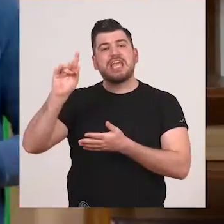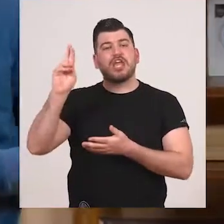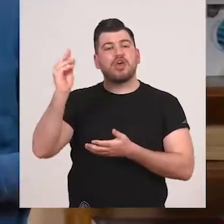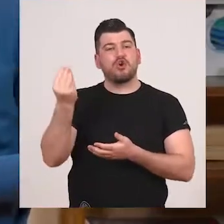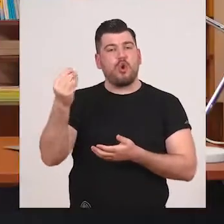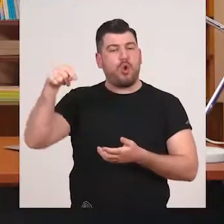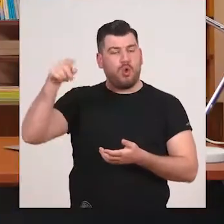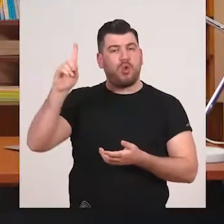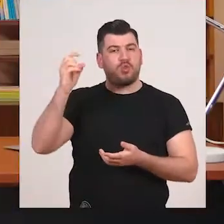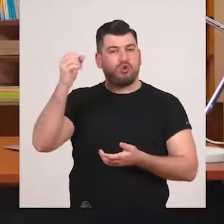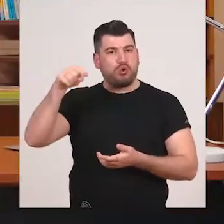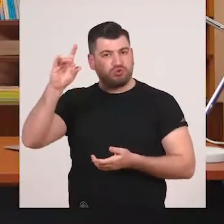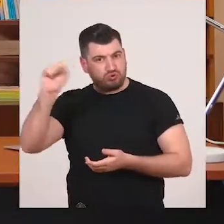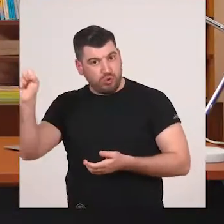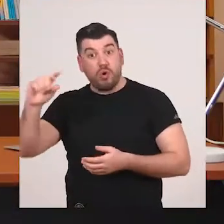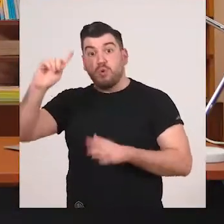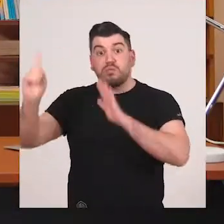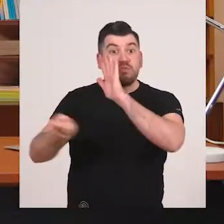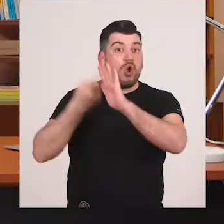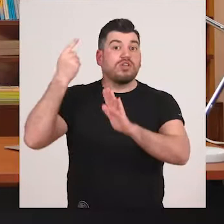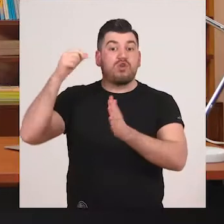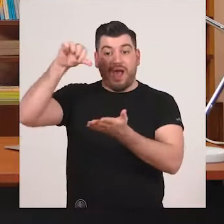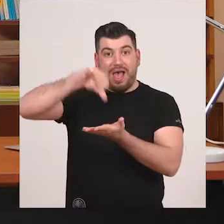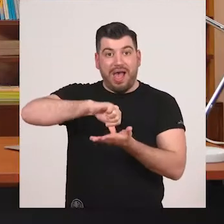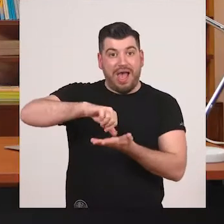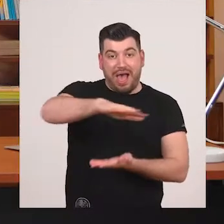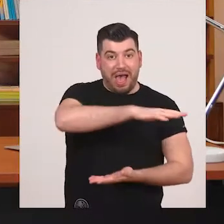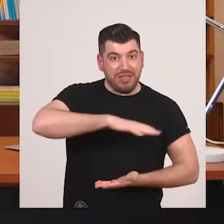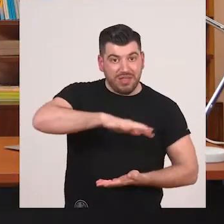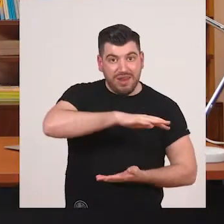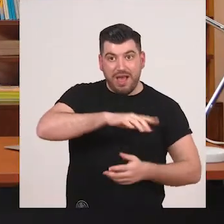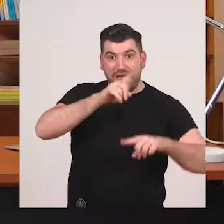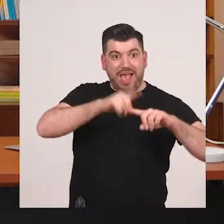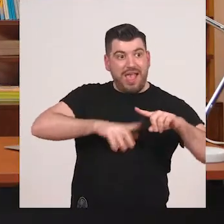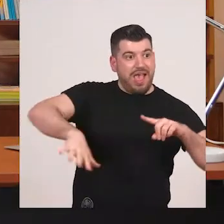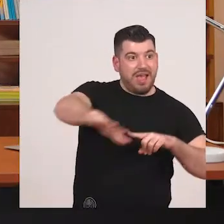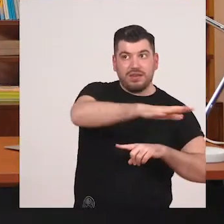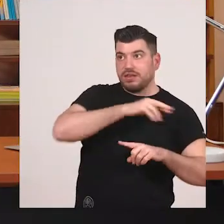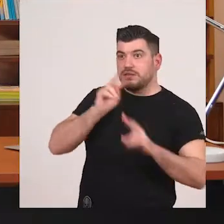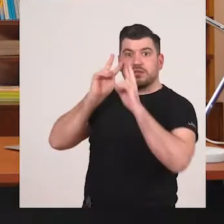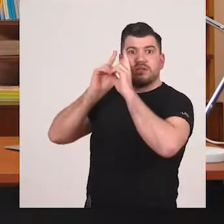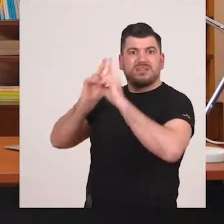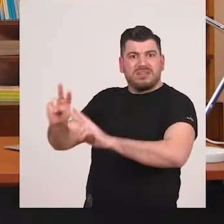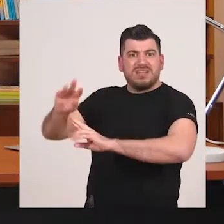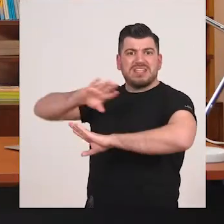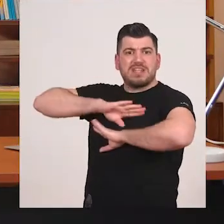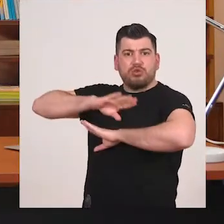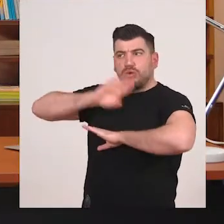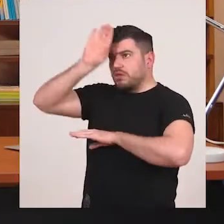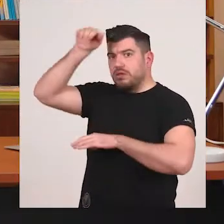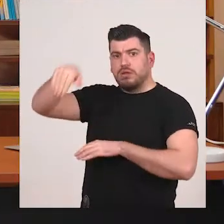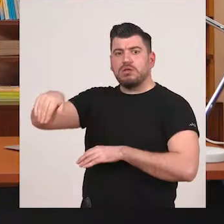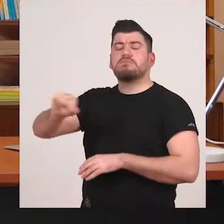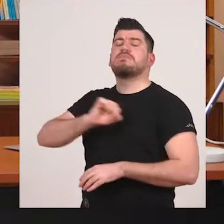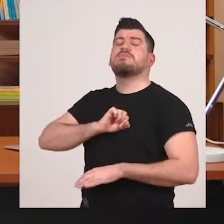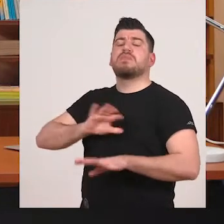πρώτη φορά που οι Αθηναίοι και οι Έλληνες αντίκριζαν τη στολή του Πέρση στρατιώτη